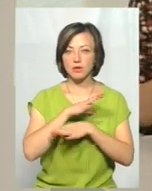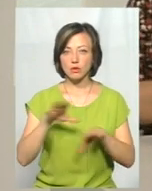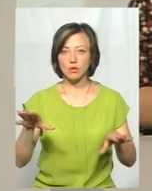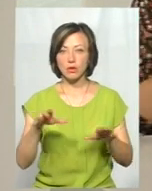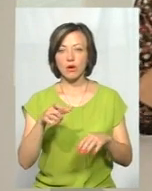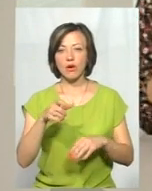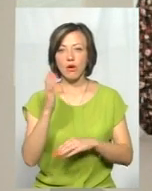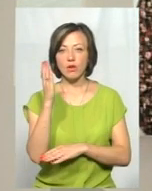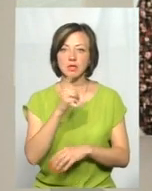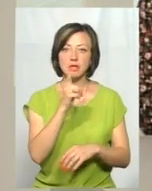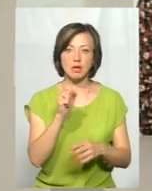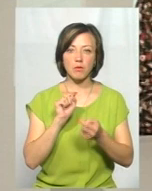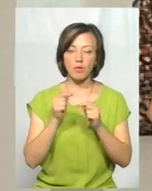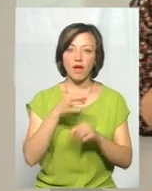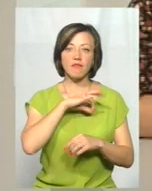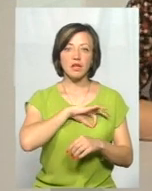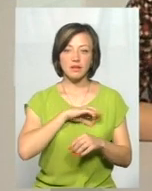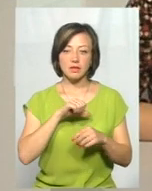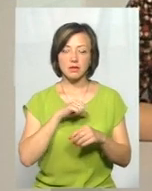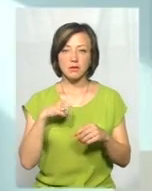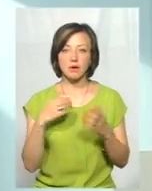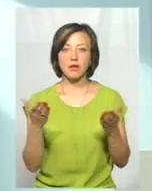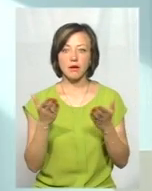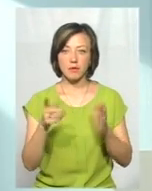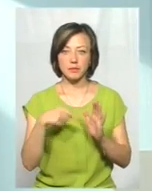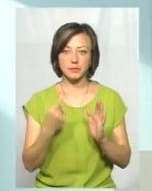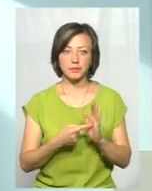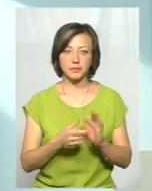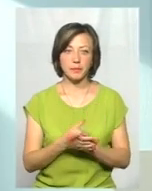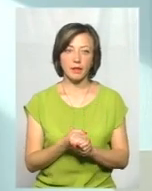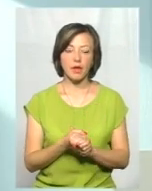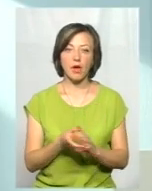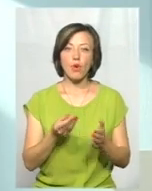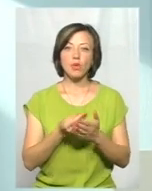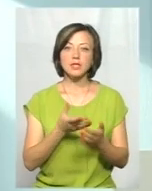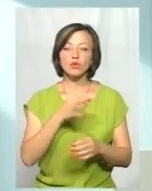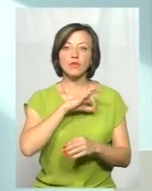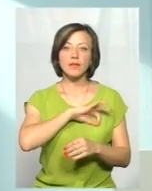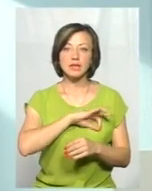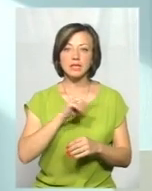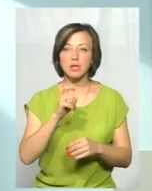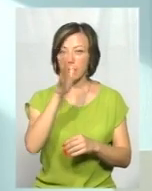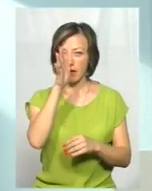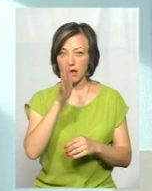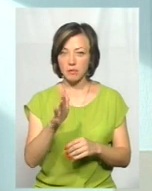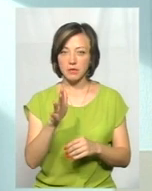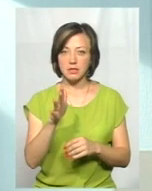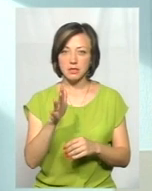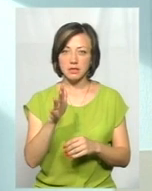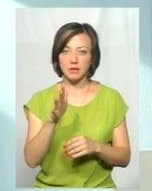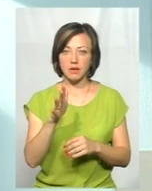голоси за, проти, ефективність сама? Ну, оцінювати ефективність за 5 місяців